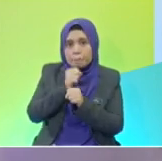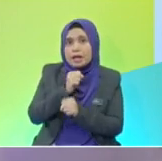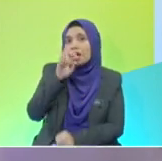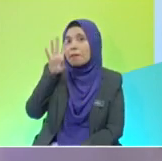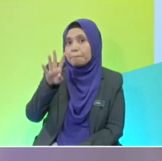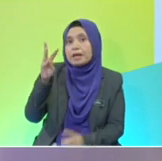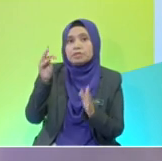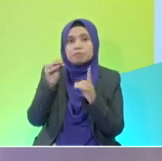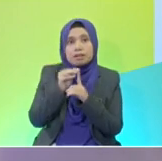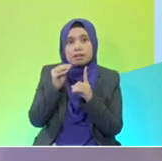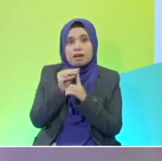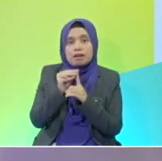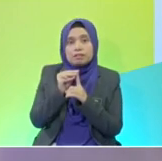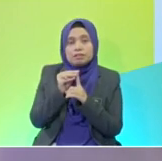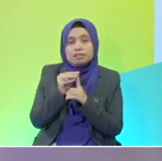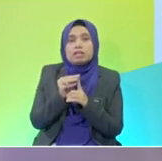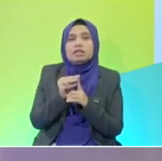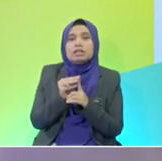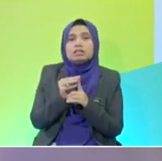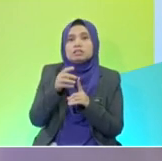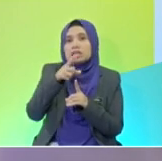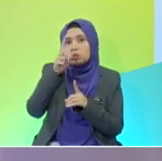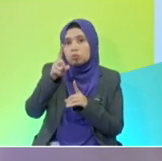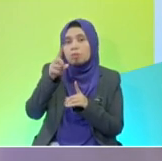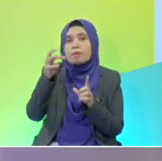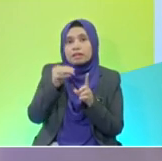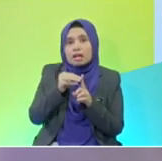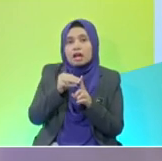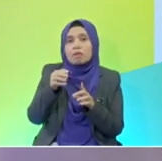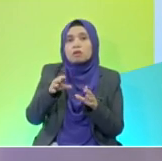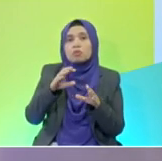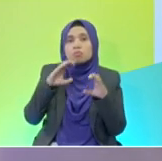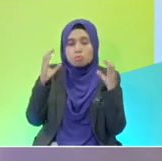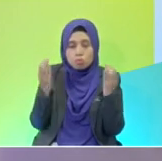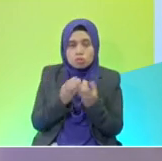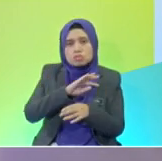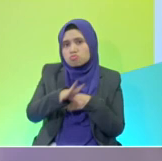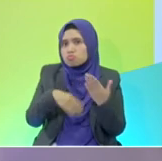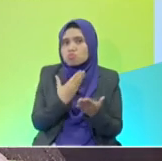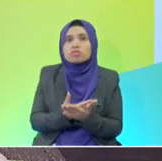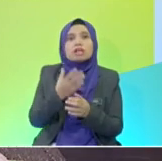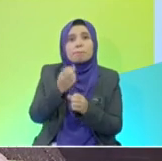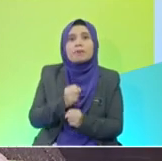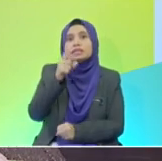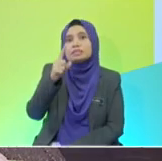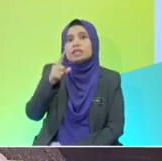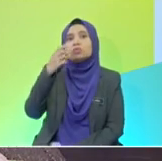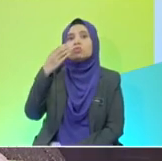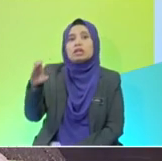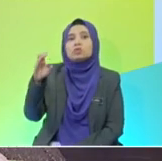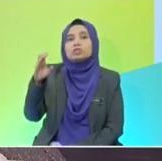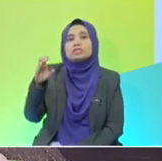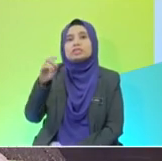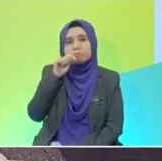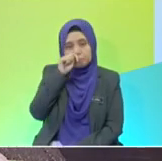markah kepada pengumpulan 100-ratus kosong point 4 lusin Cukup tak